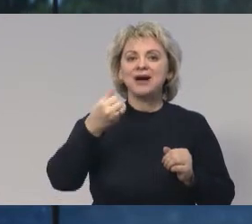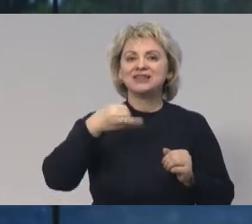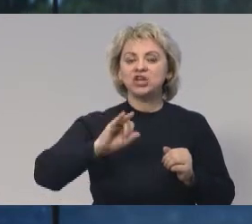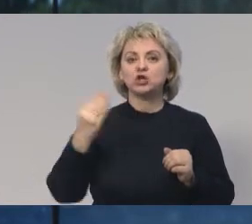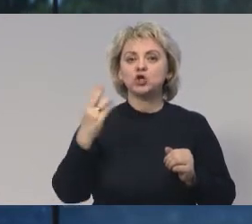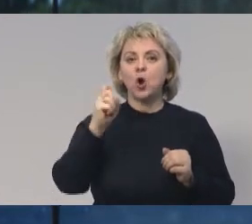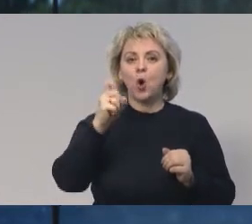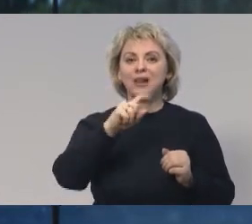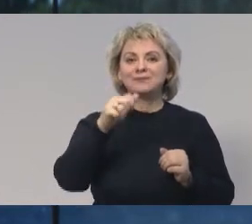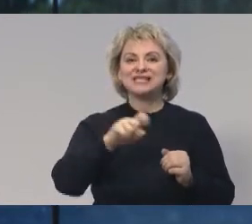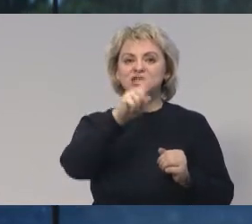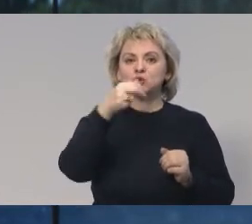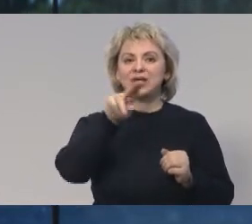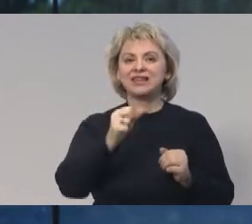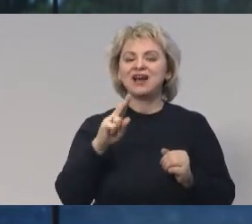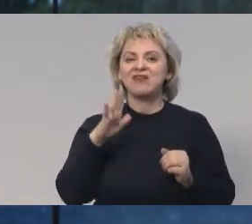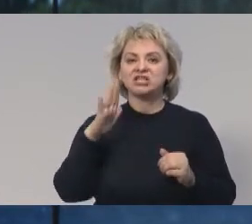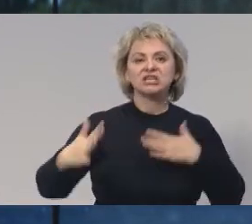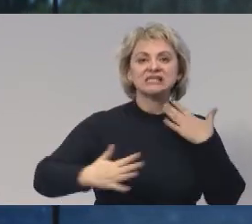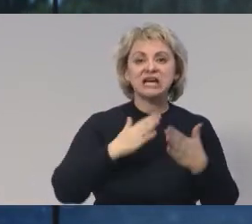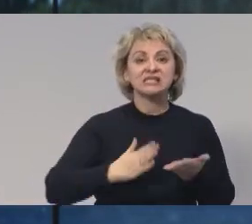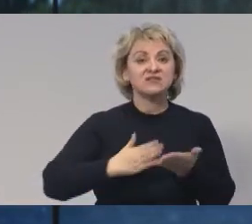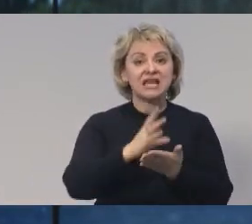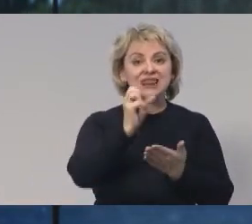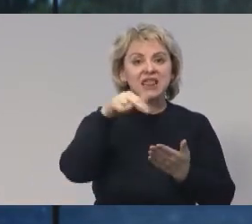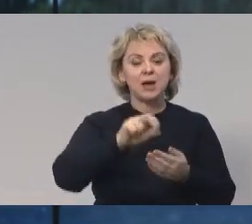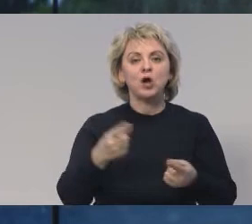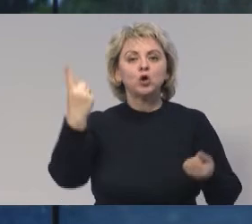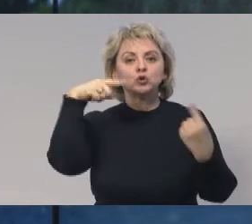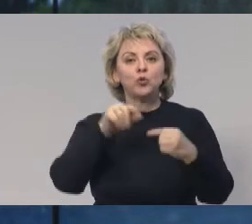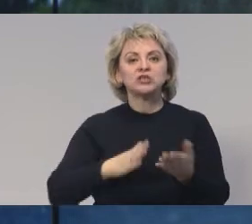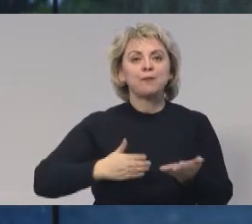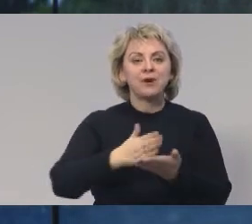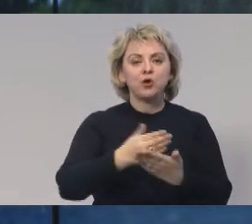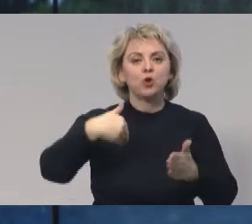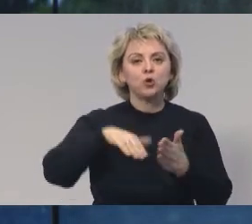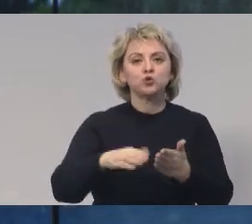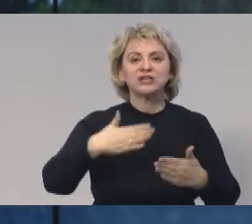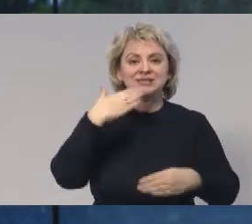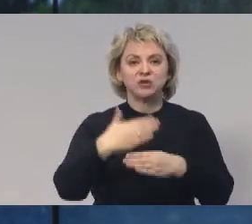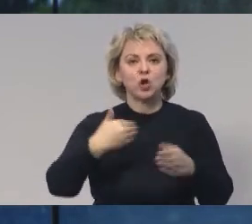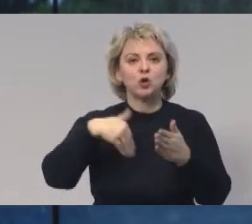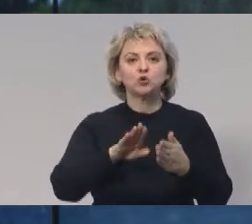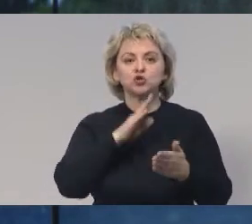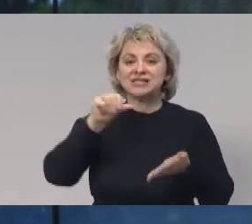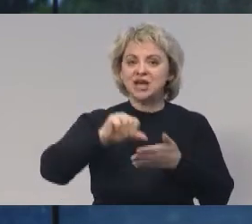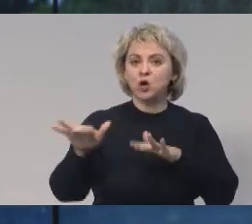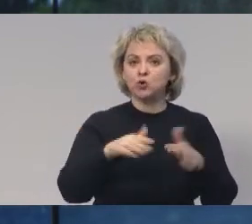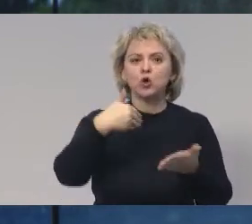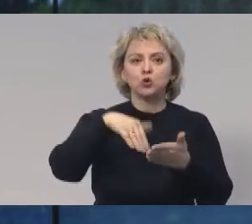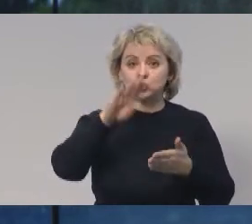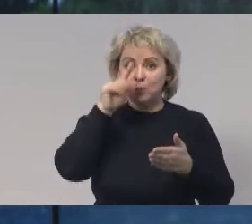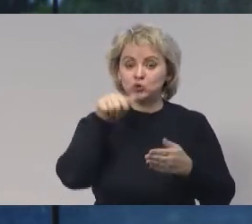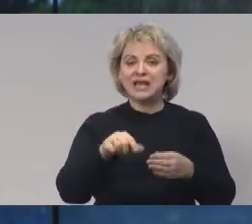Амадей и Шерлок Холмс, Зойкина квартира и страсти в стиле НЭП. Творческий прорыв, лучший спектакль, лучшая женская роль и